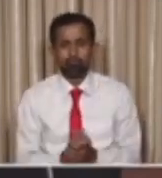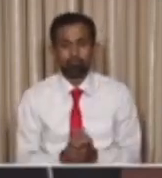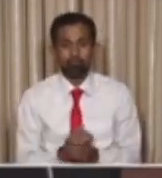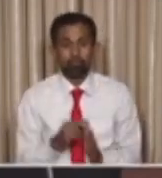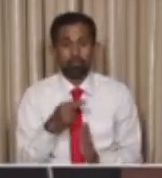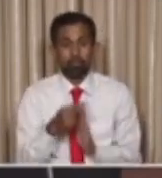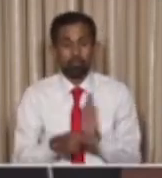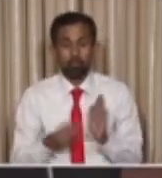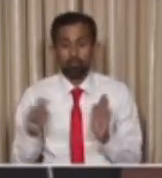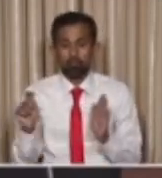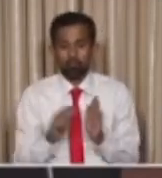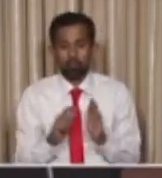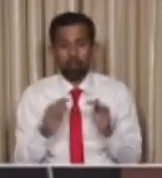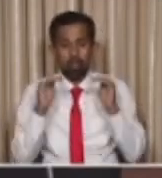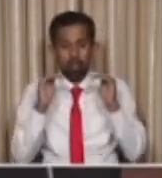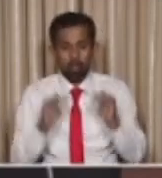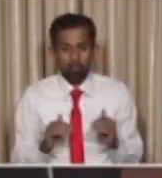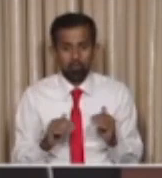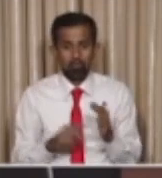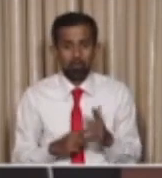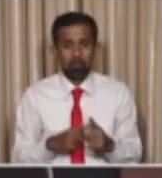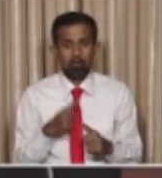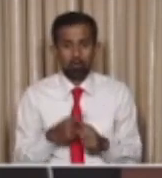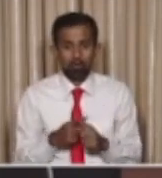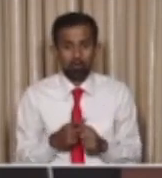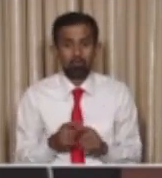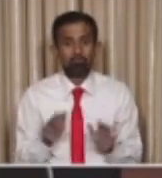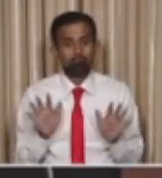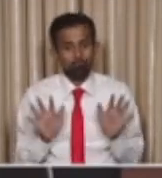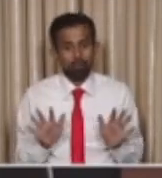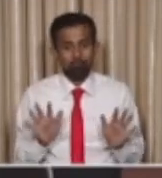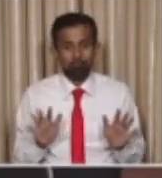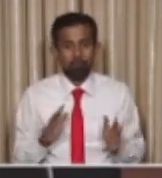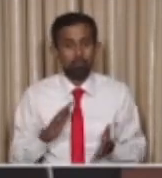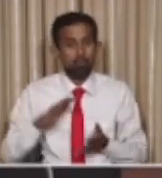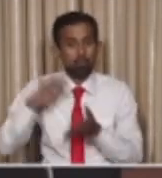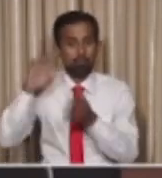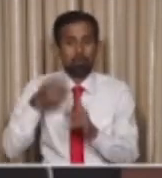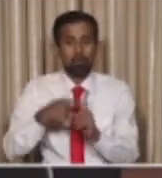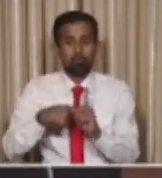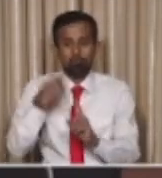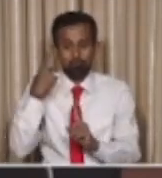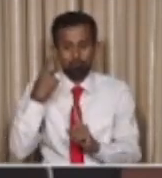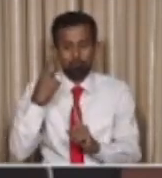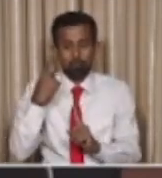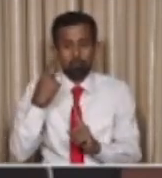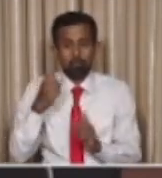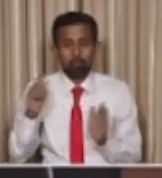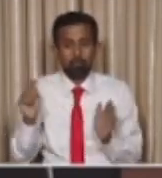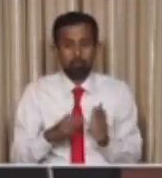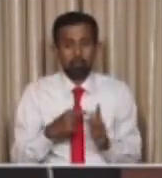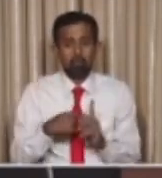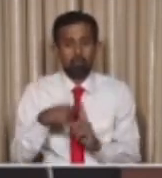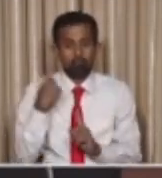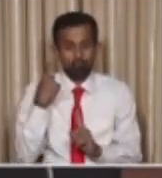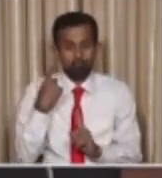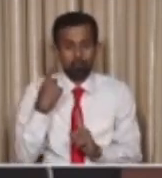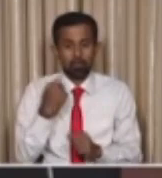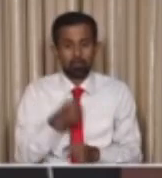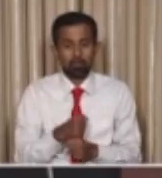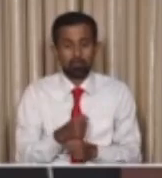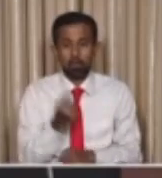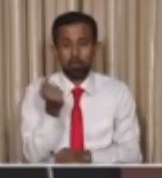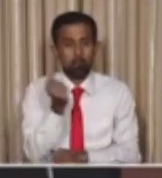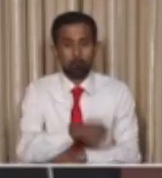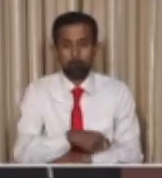ජාතික ආදායම අඩු වෙලා බදු ගන්නවා විතරයි. අපඩයනේ වැඩි කරගන්න අවසන් කරන්න ආදායම් වැඩි කරගන්න රජයට කිසිම